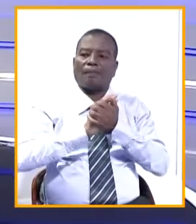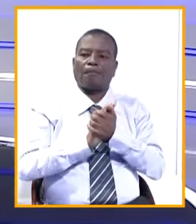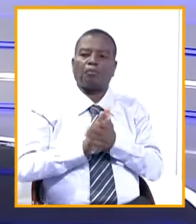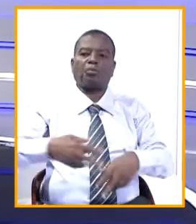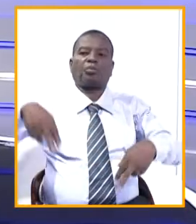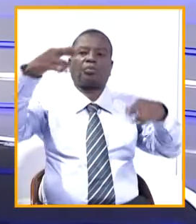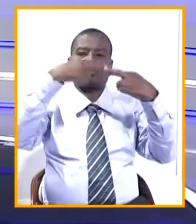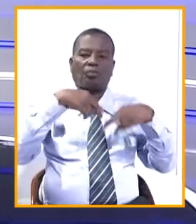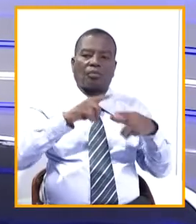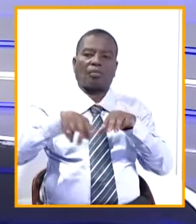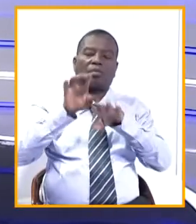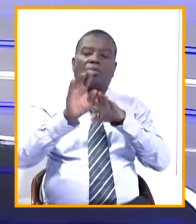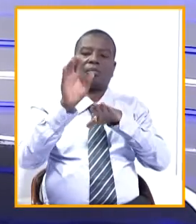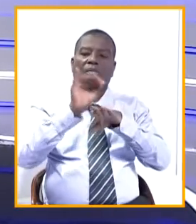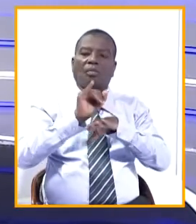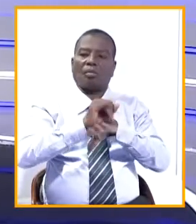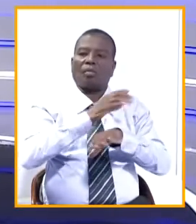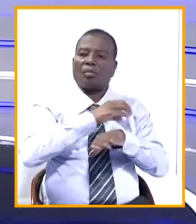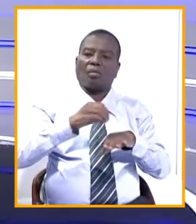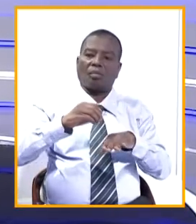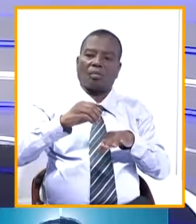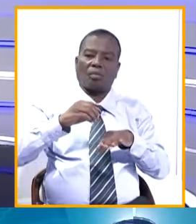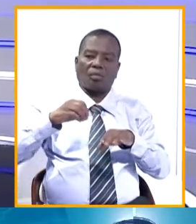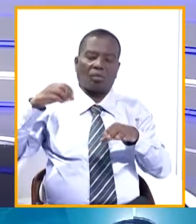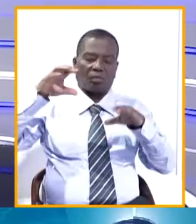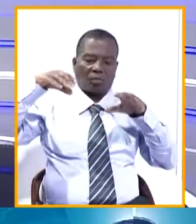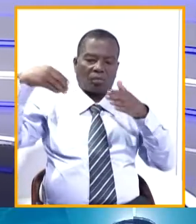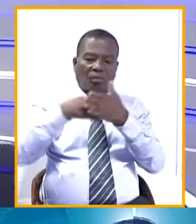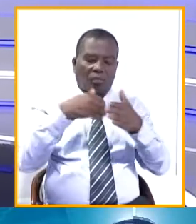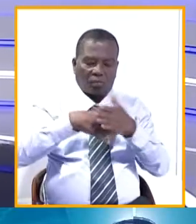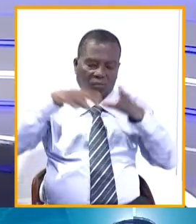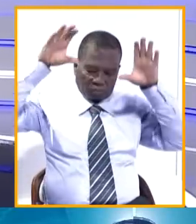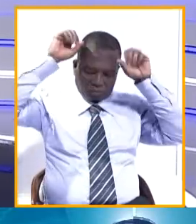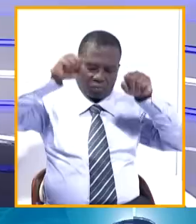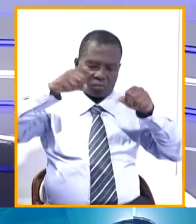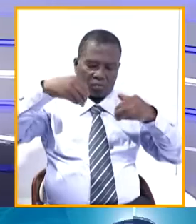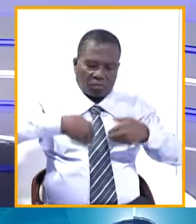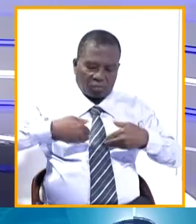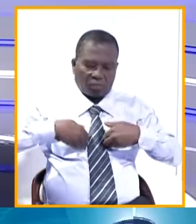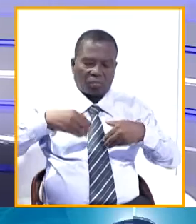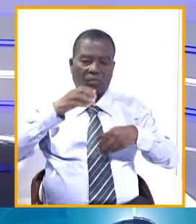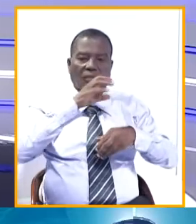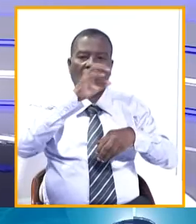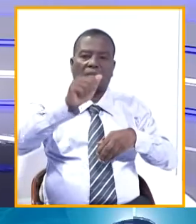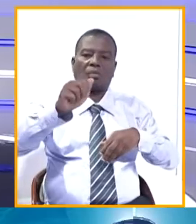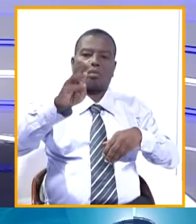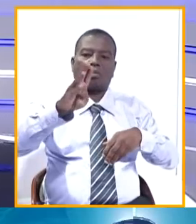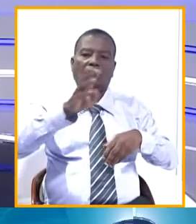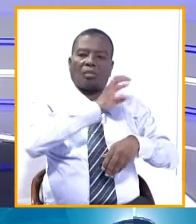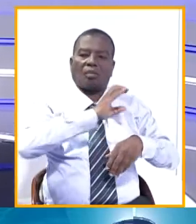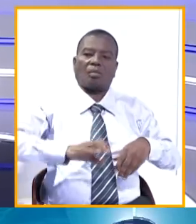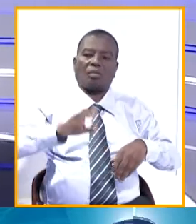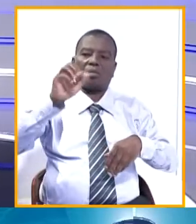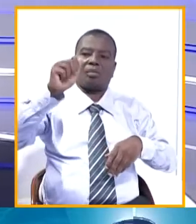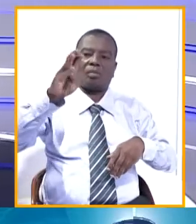Revenons en Côte d'Ivoire où l'OCENI Konaté, le nouveau président des jeunes de la commune d'Abobo dans le district d'Abidjan, a